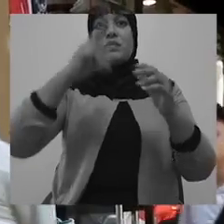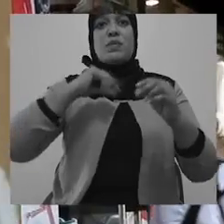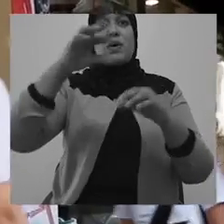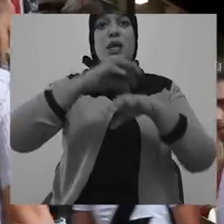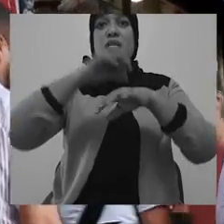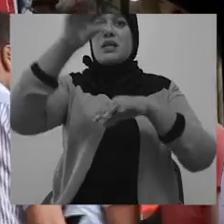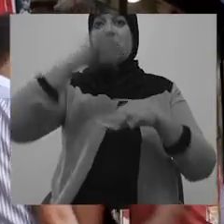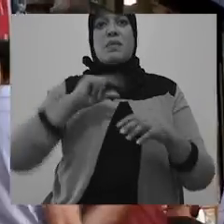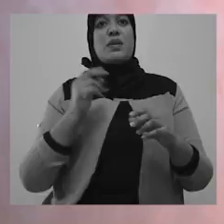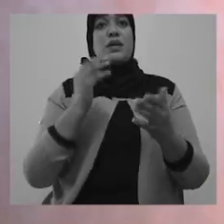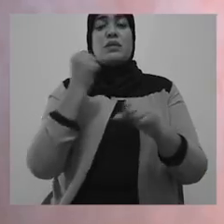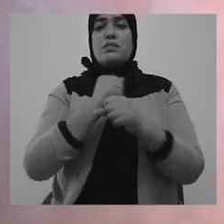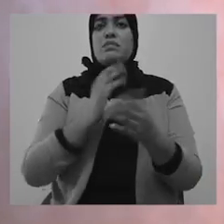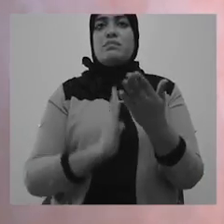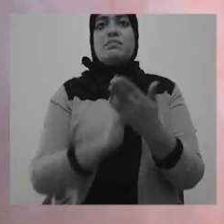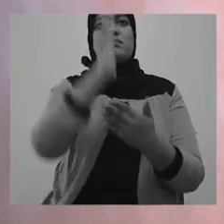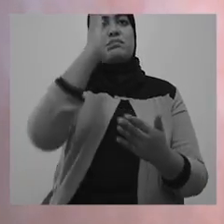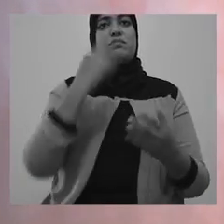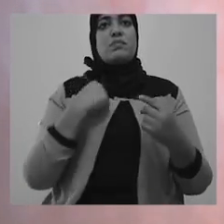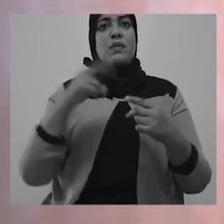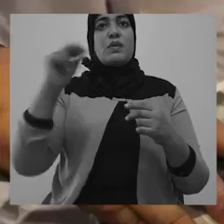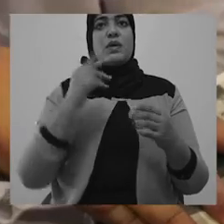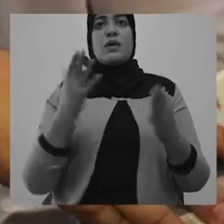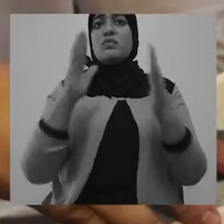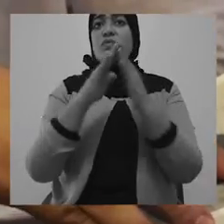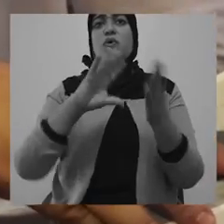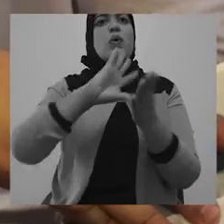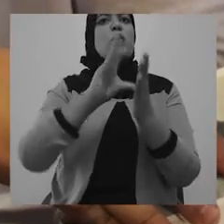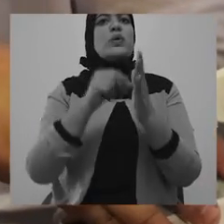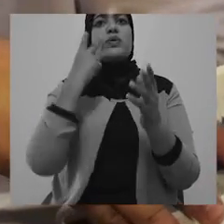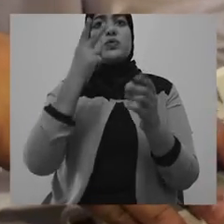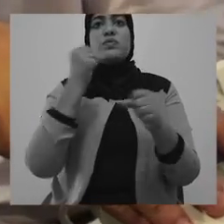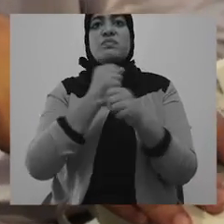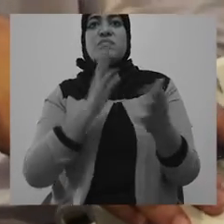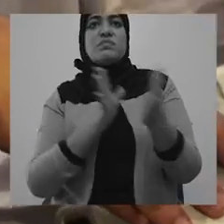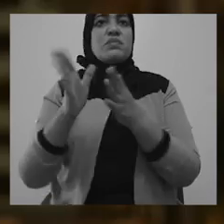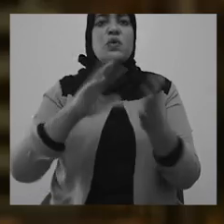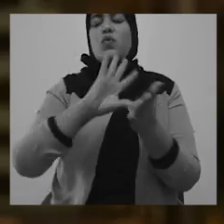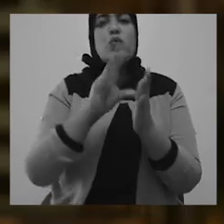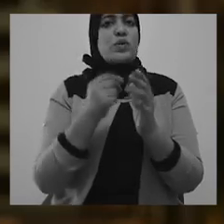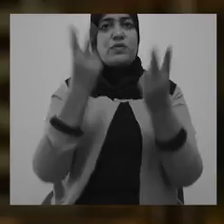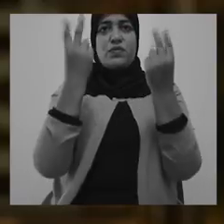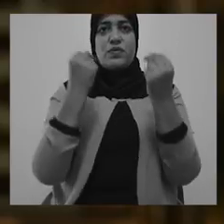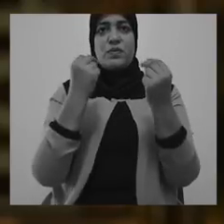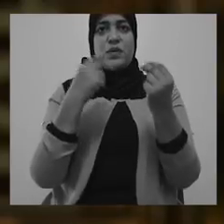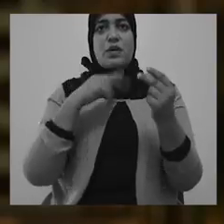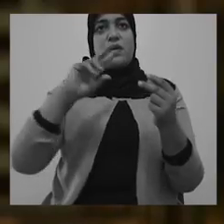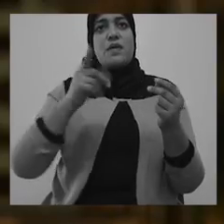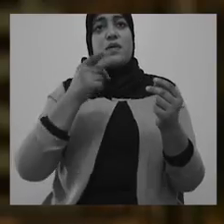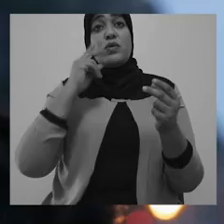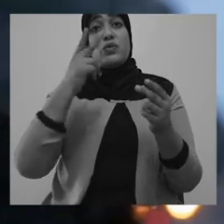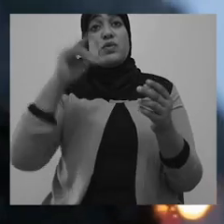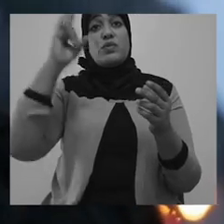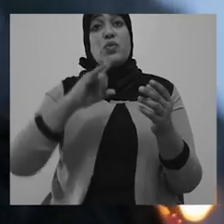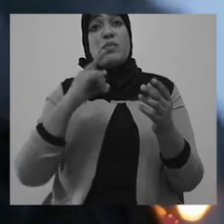Avec ces résultats, on espère surtout que ce soit possible de développer un plaidoyer qui est basé sur des